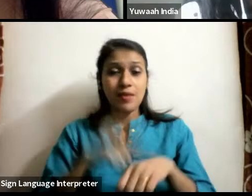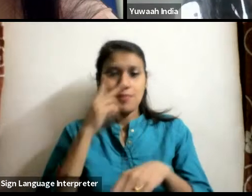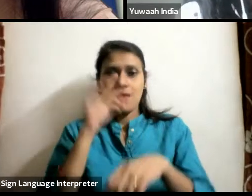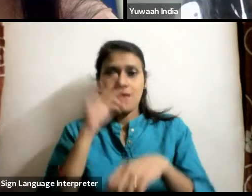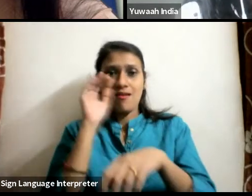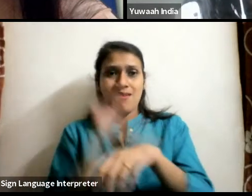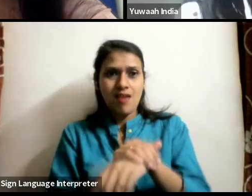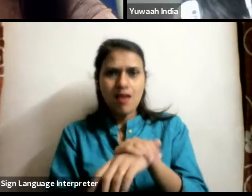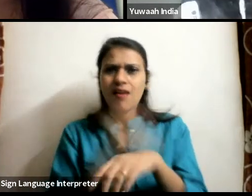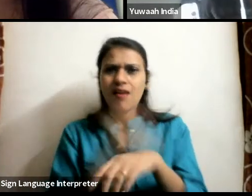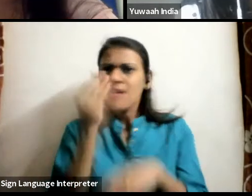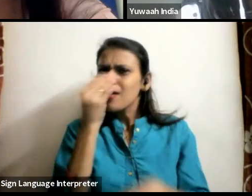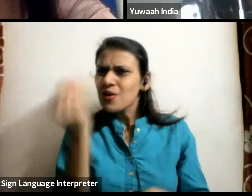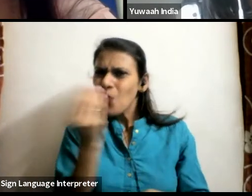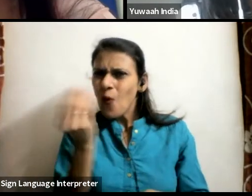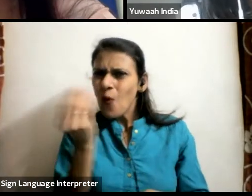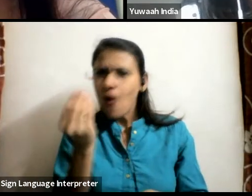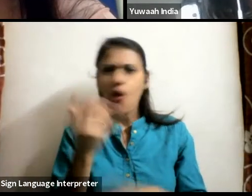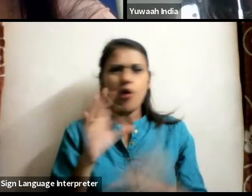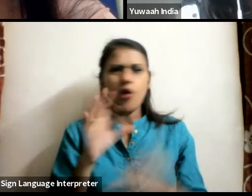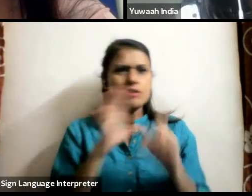माइल्ड सिम्टम्स हैं तो